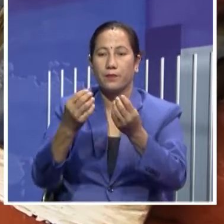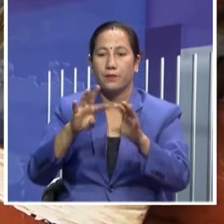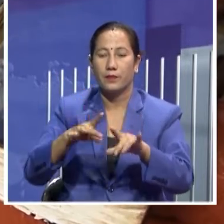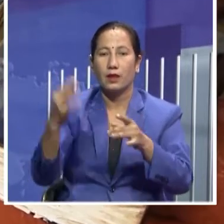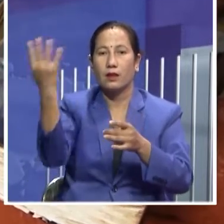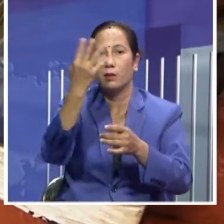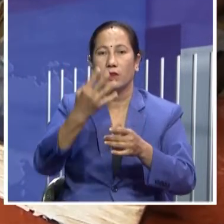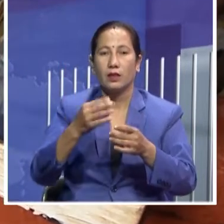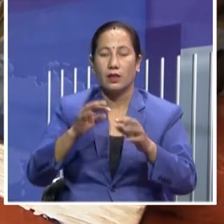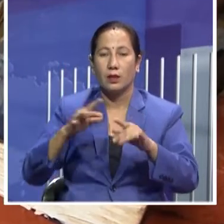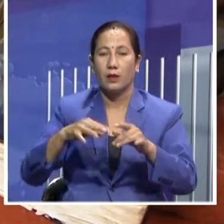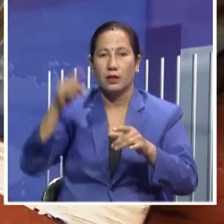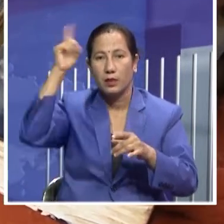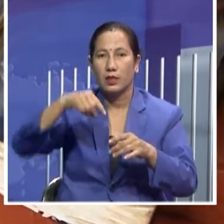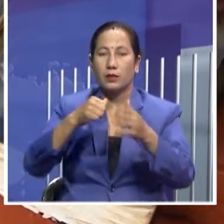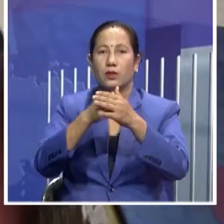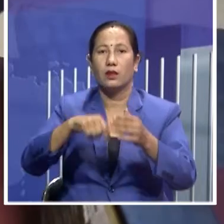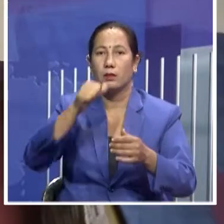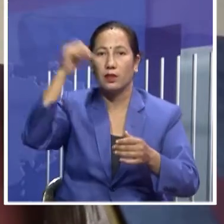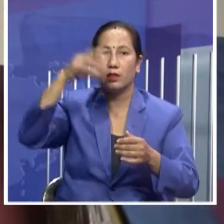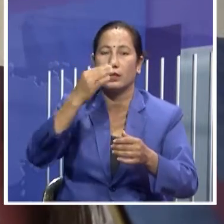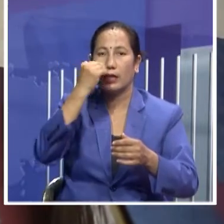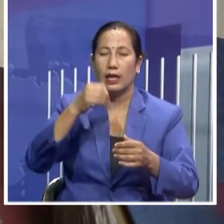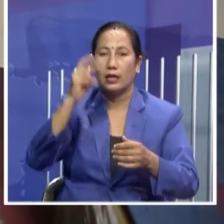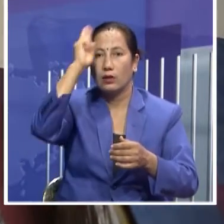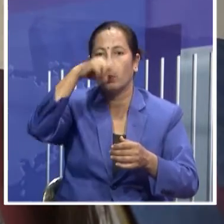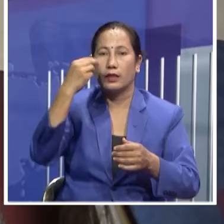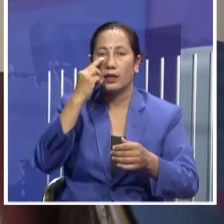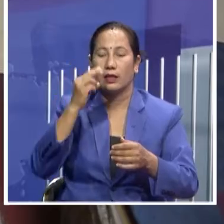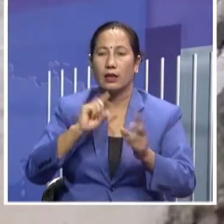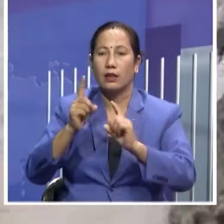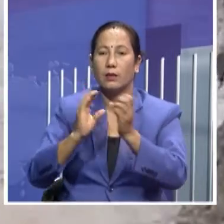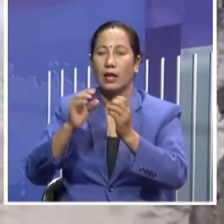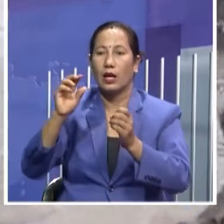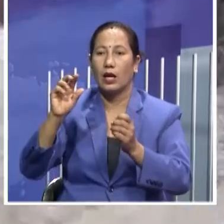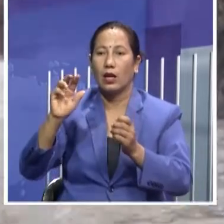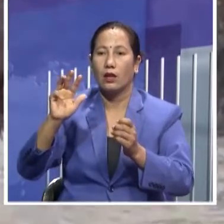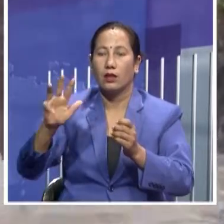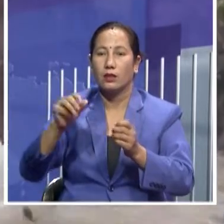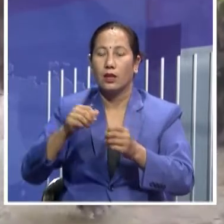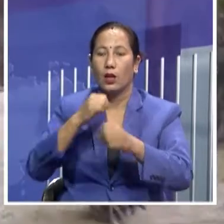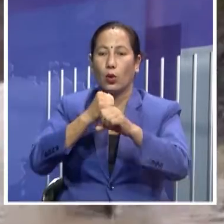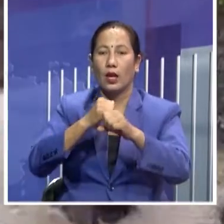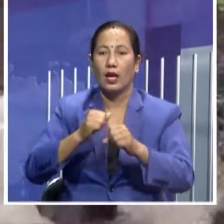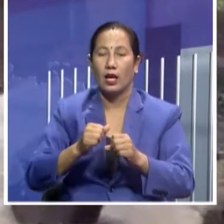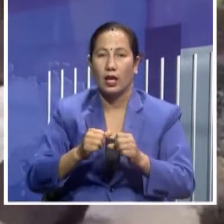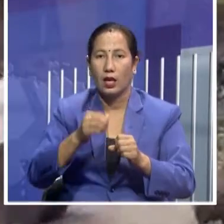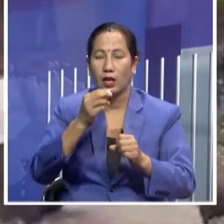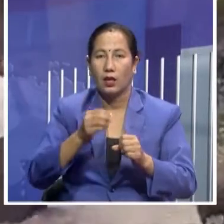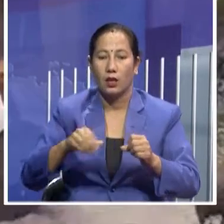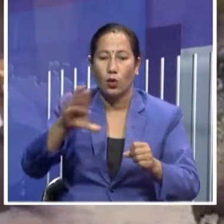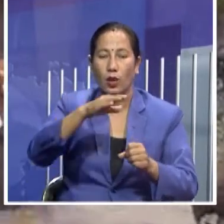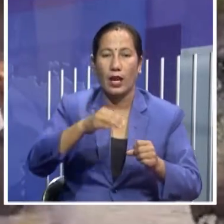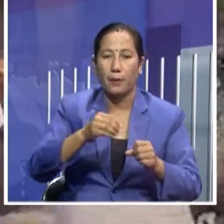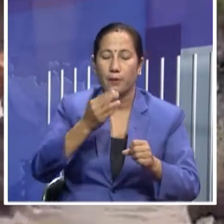पनि क्षति पुगेको छ। यसै गरी वर्षाका कारण रूपन्देहीको देवदह नगरपालिका 9 स्थित घोडाहा खोलामा पुल